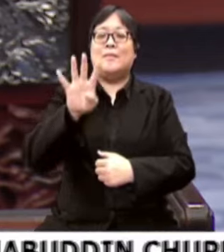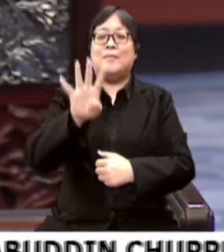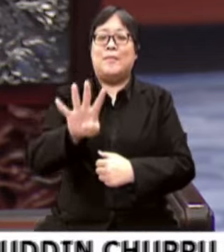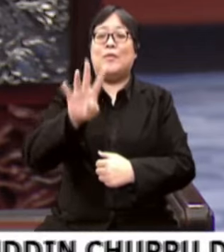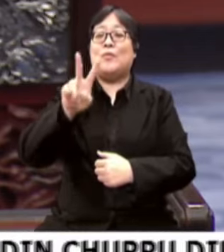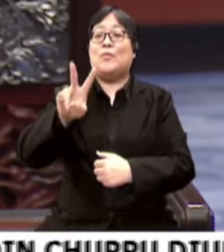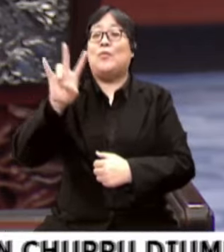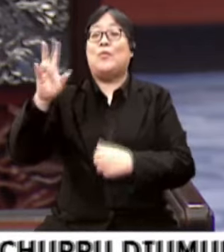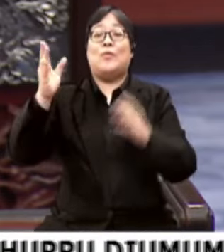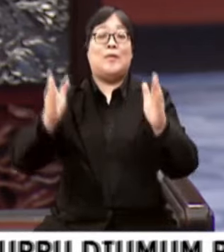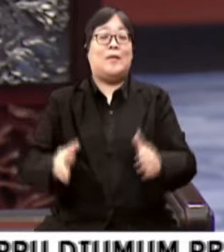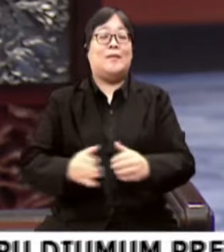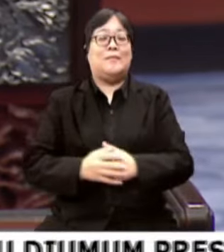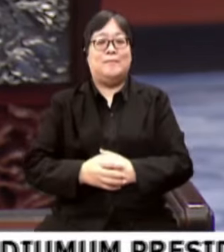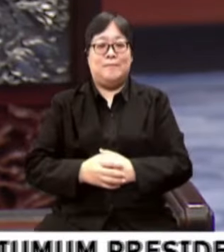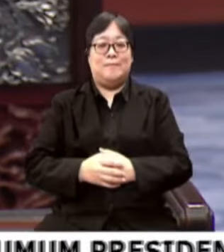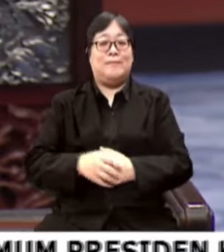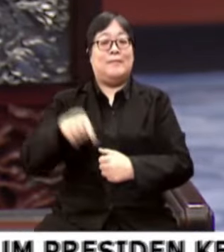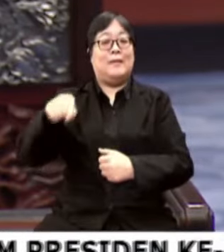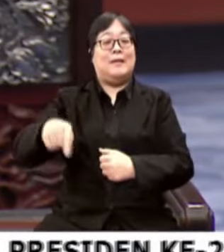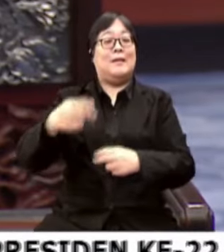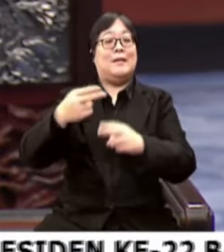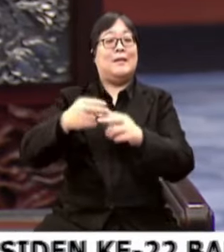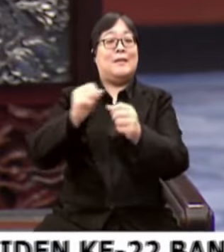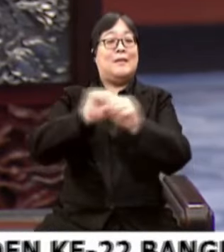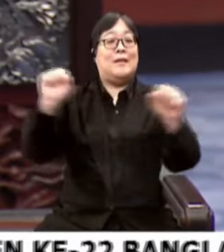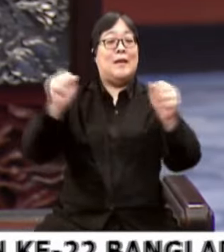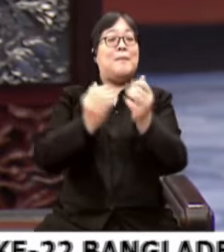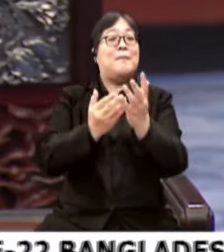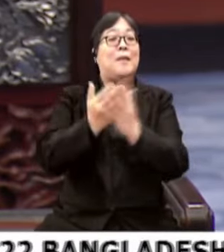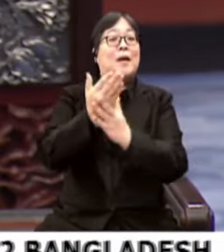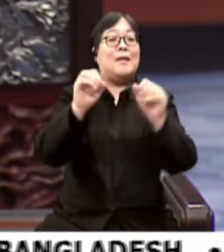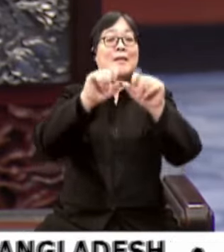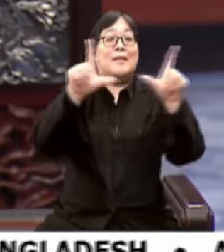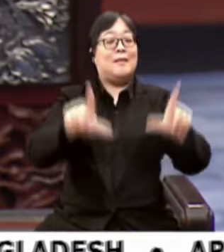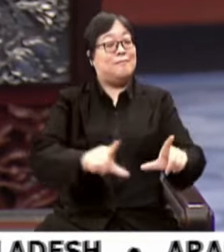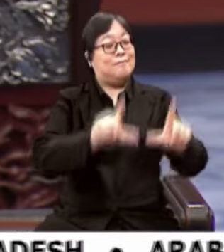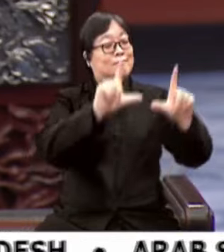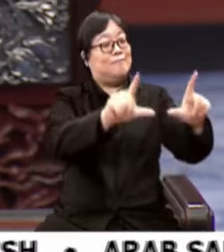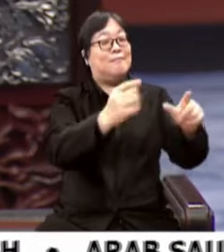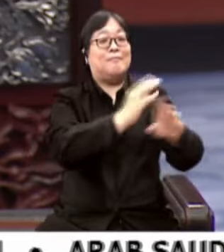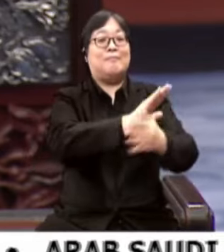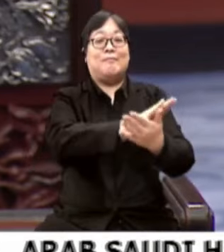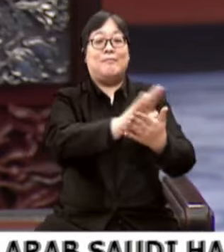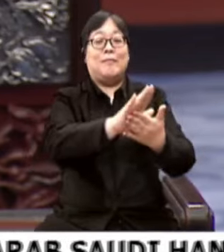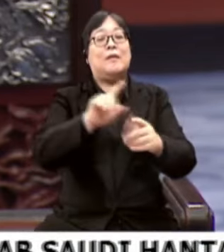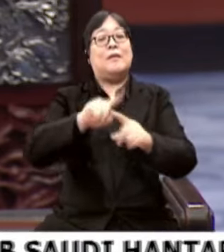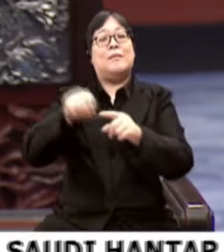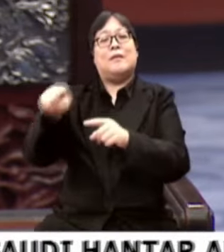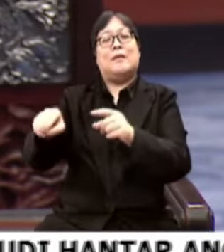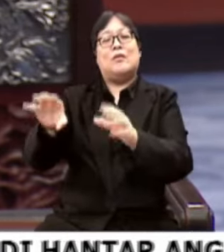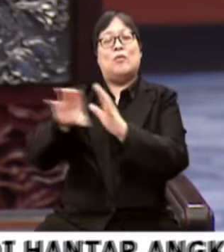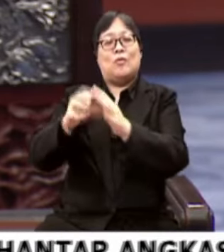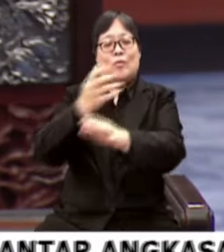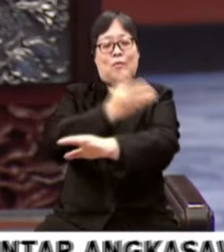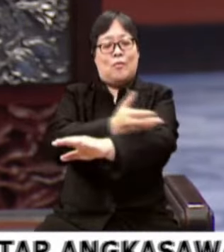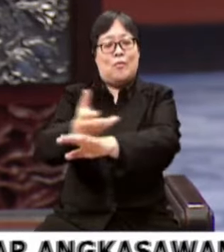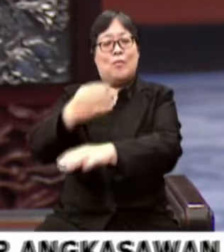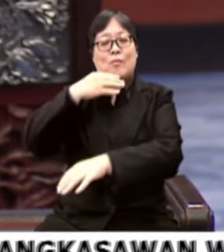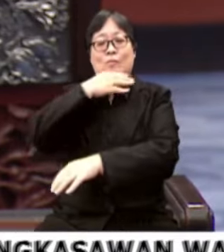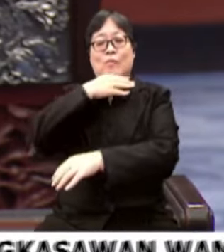87.427 orang ini yang dilepaskan melalui isi J Tetapi kalau dalam kita lihat di Segitiga generasi muda